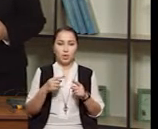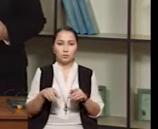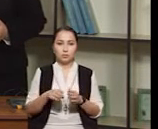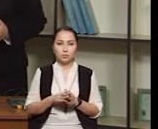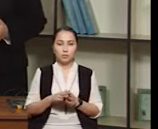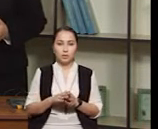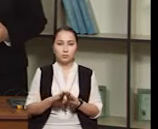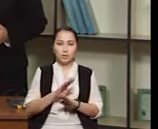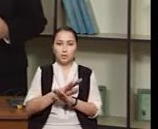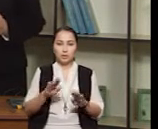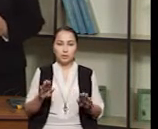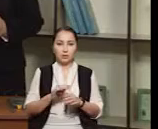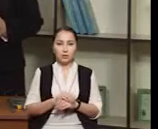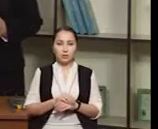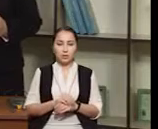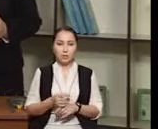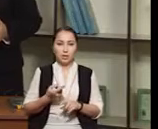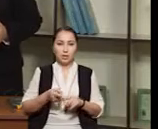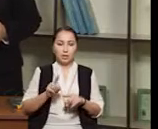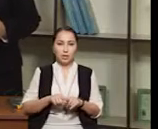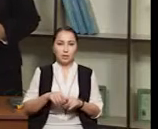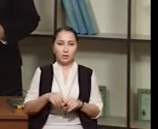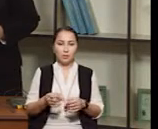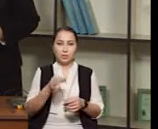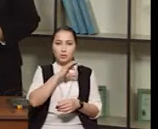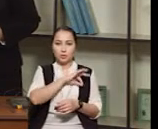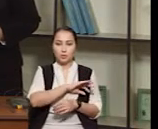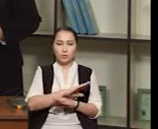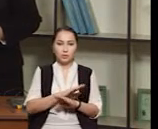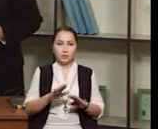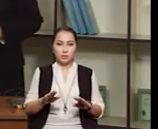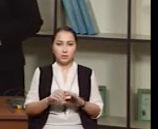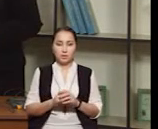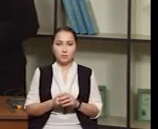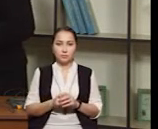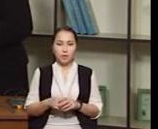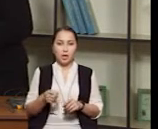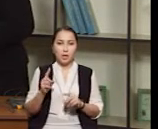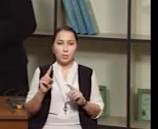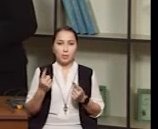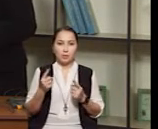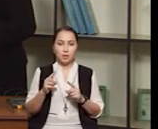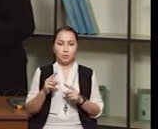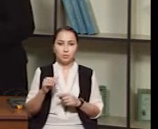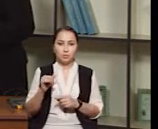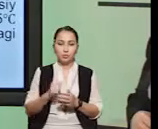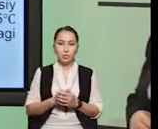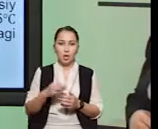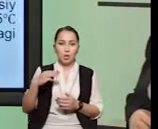qilmay qoldi. Selsiy shkalasini bunday holatda qo'llab bo'lmay qoladi. Ana shuning uchun